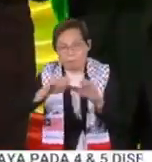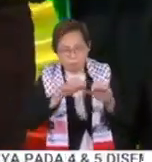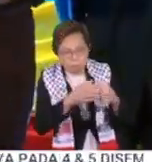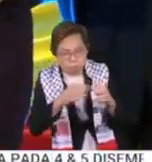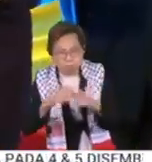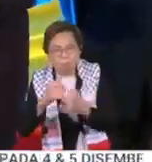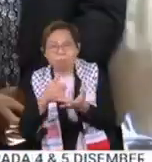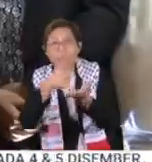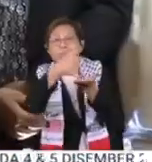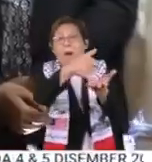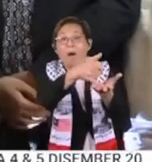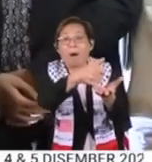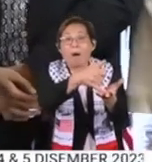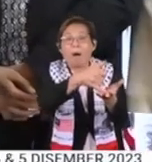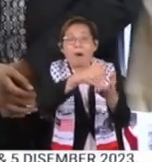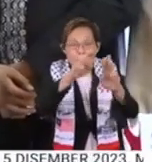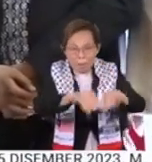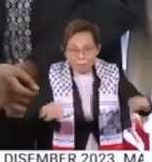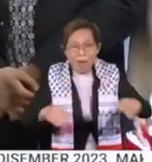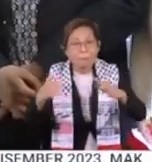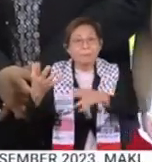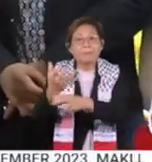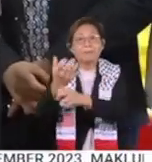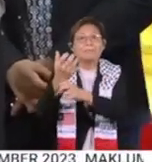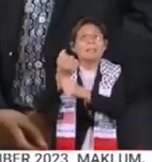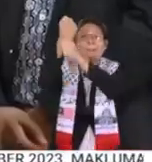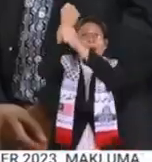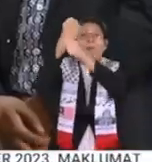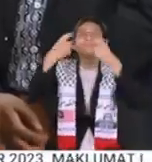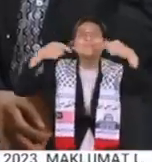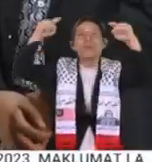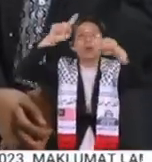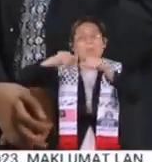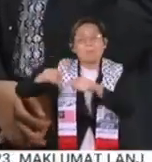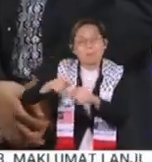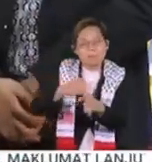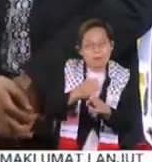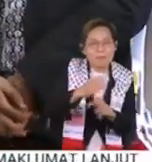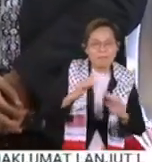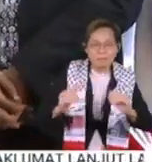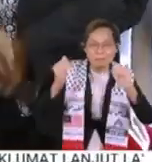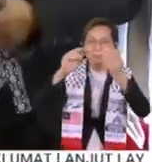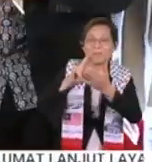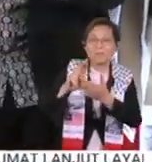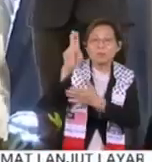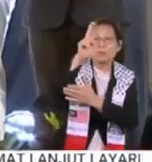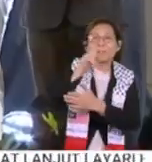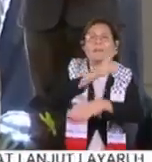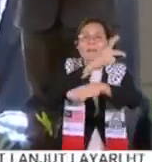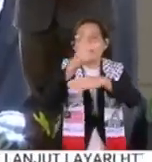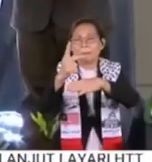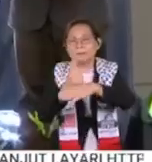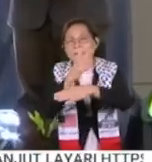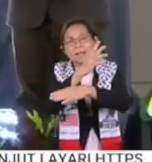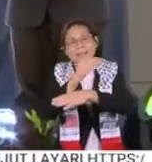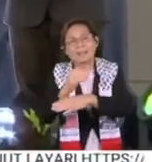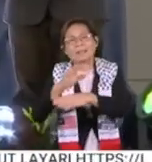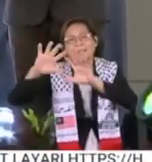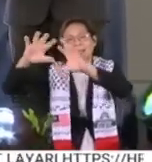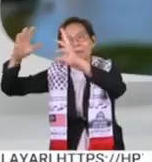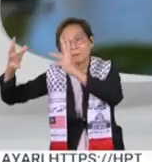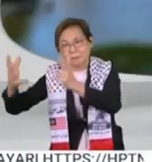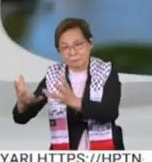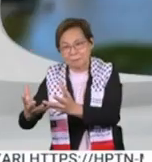kategori dianugerahkan kepada para pelajar yang mencapai kecemerlangan dalam pelbagai bidang di peringkat universiti, kebangsaan dan antarabangsa.